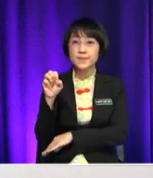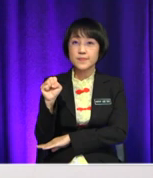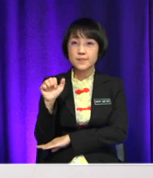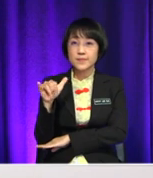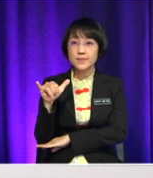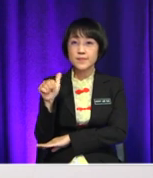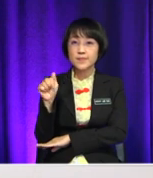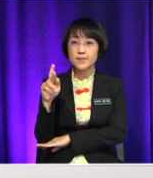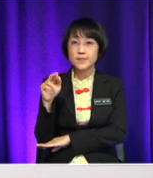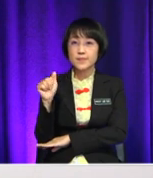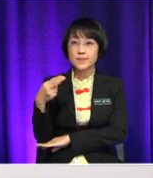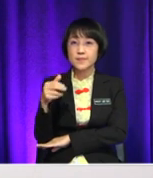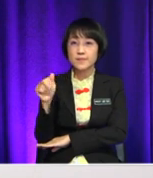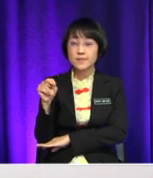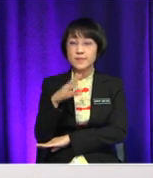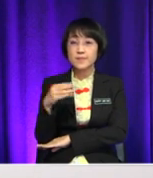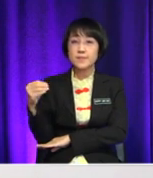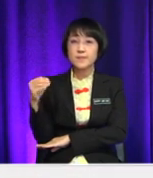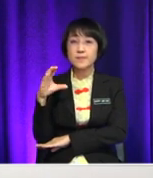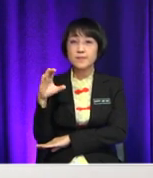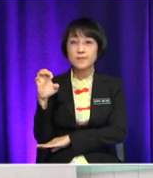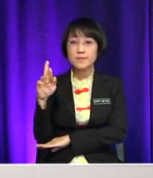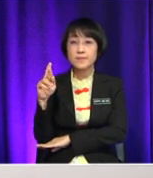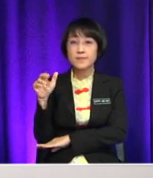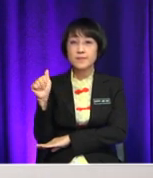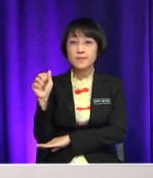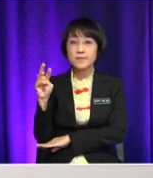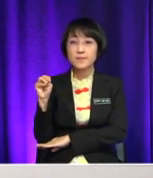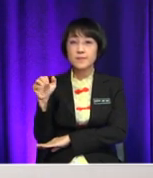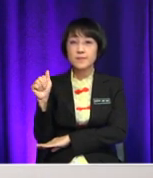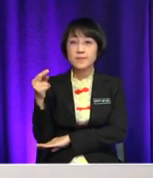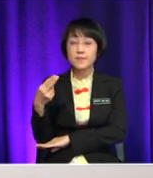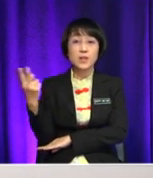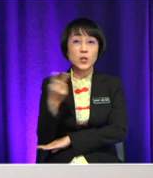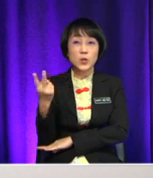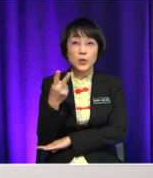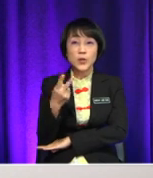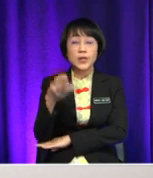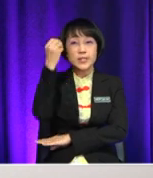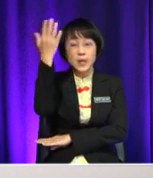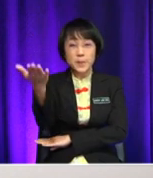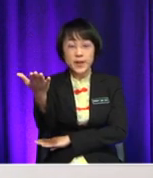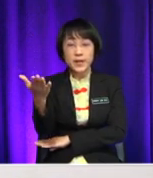ini disampaikan secara individu dan secara komen ya betul tepat sekali